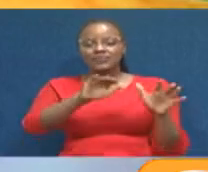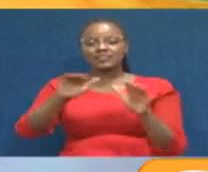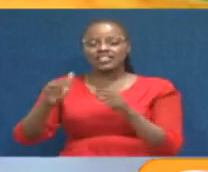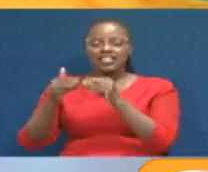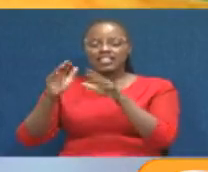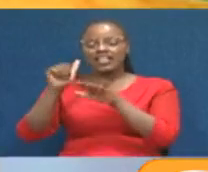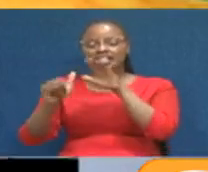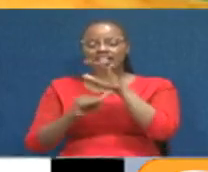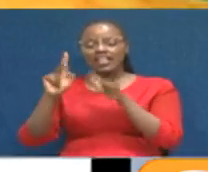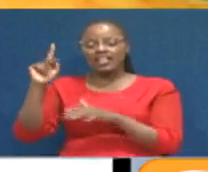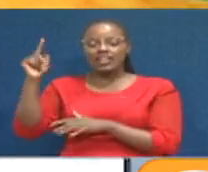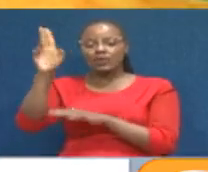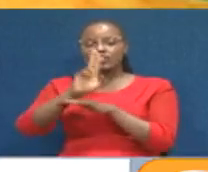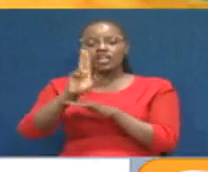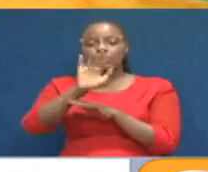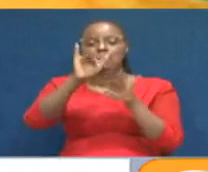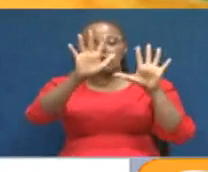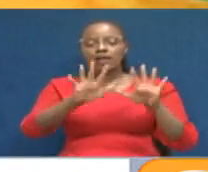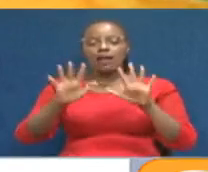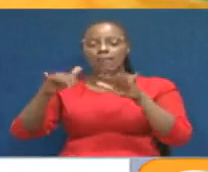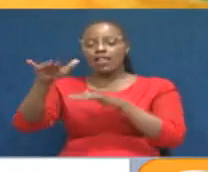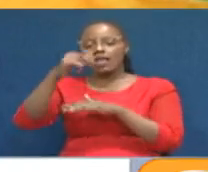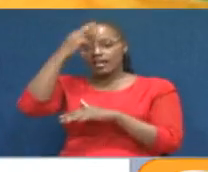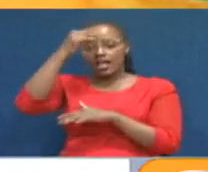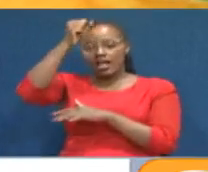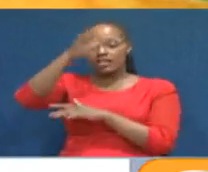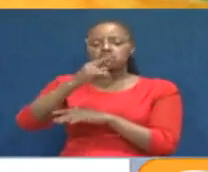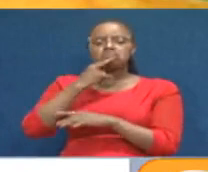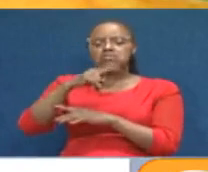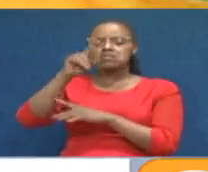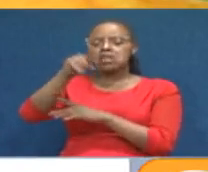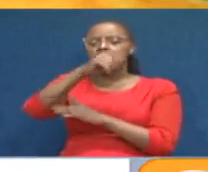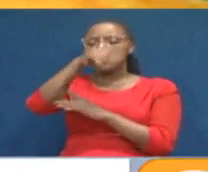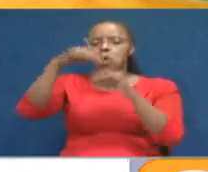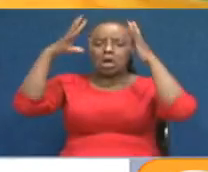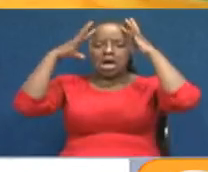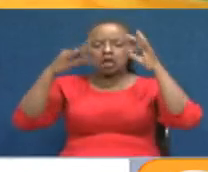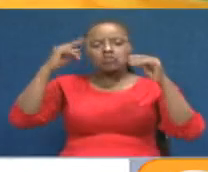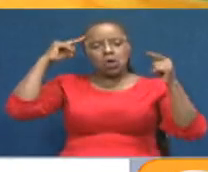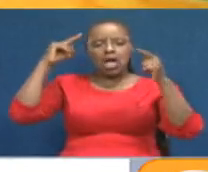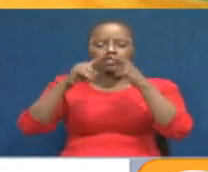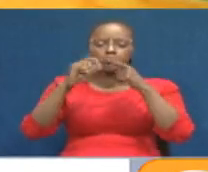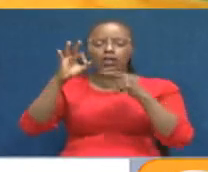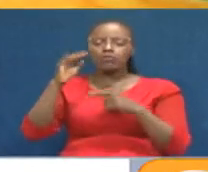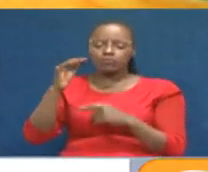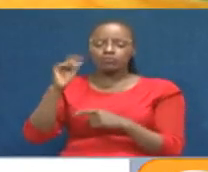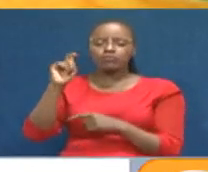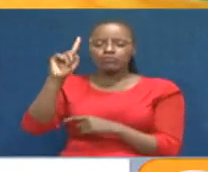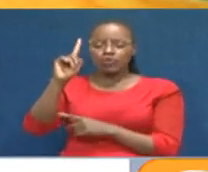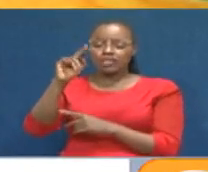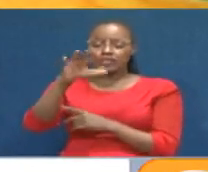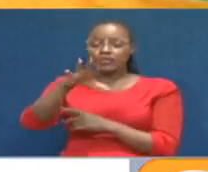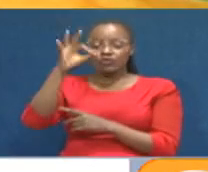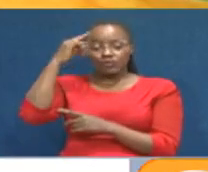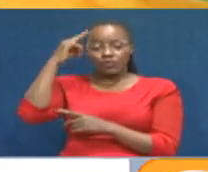Viongozi wa Muungano wa Kenya Kwanza wametumia kampeni zao za leo maeneo ya Kajiado kukosoa uamuzi wa mgombea wa Azimio Raila Odinga kumchagua Martha